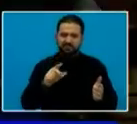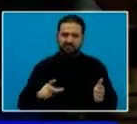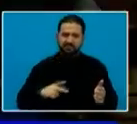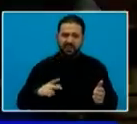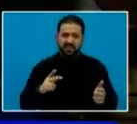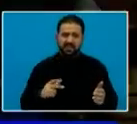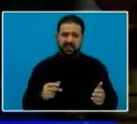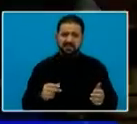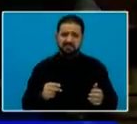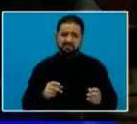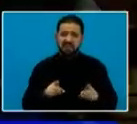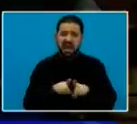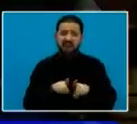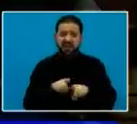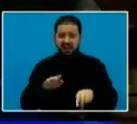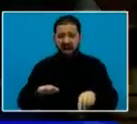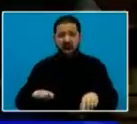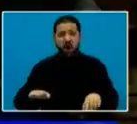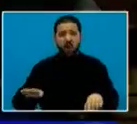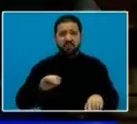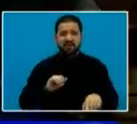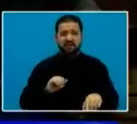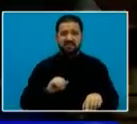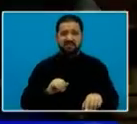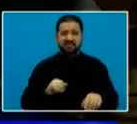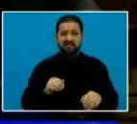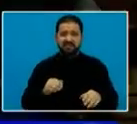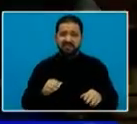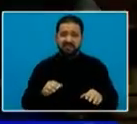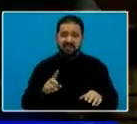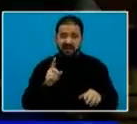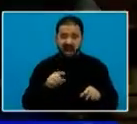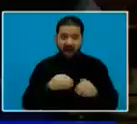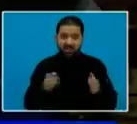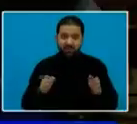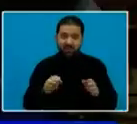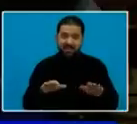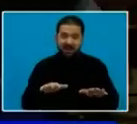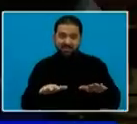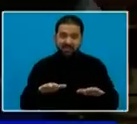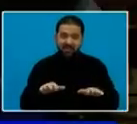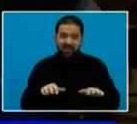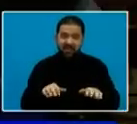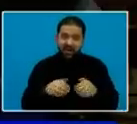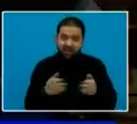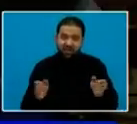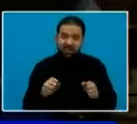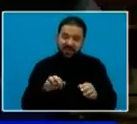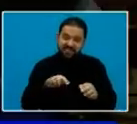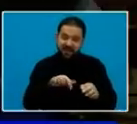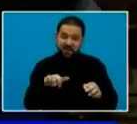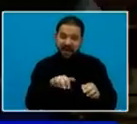cei mici. Cei mici, atunci când o pornesc așa pe piciorușele lor în viață, sunt plini